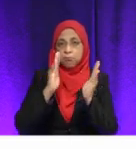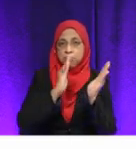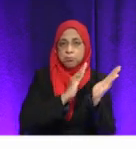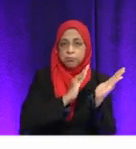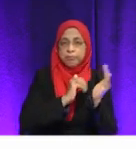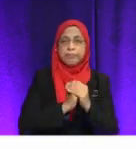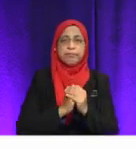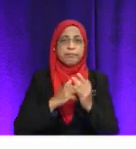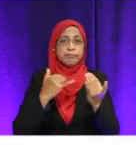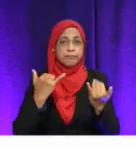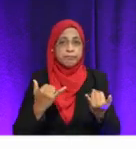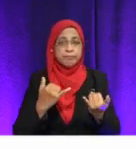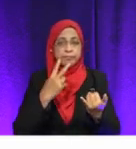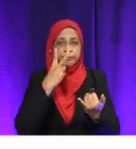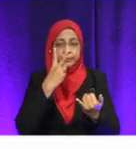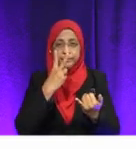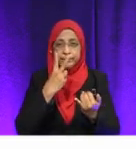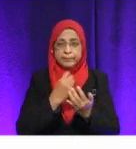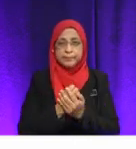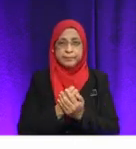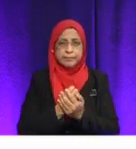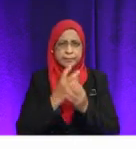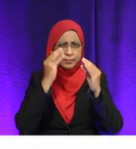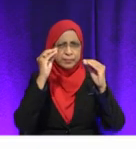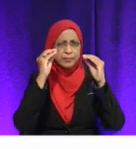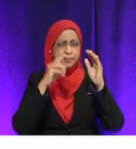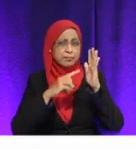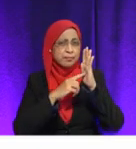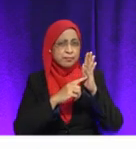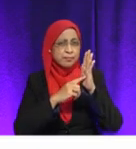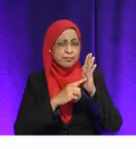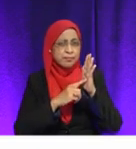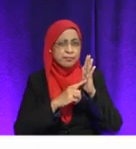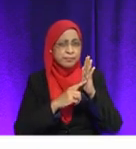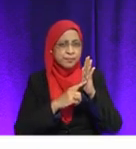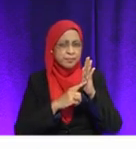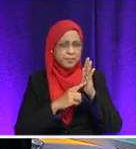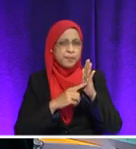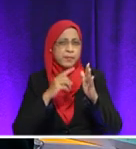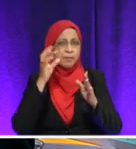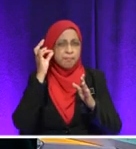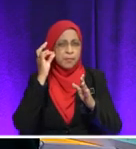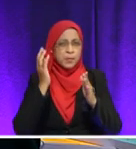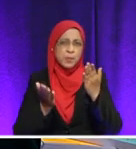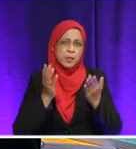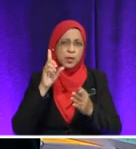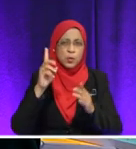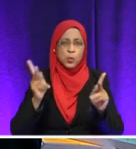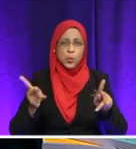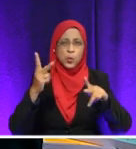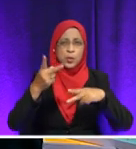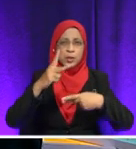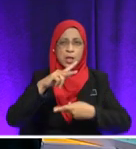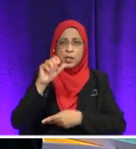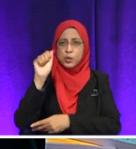perhatikan dulu gambaran awal lah Andaikan satu kotak nih 10 mm lah oke